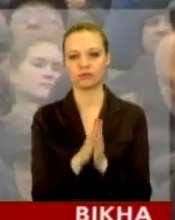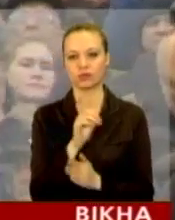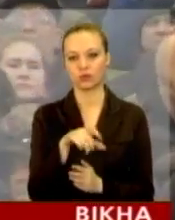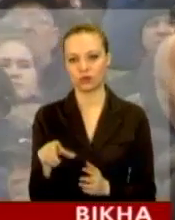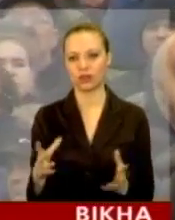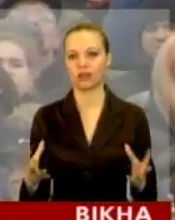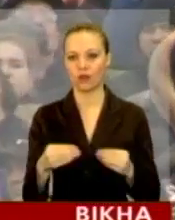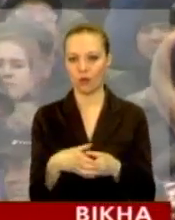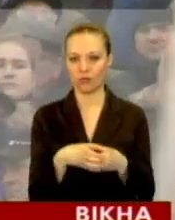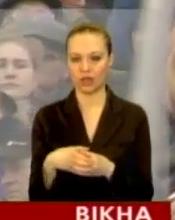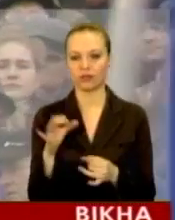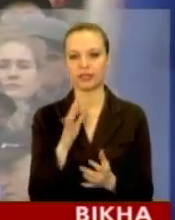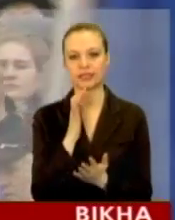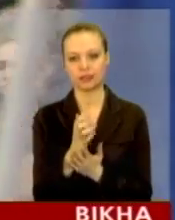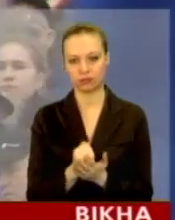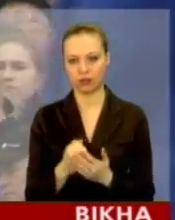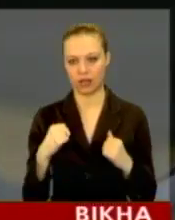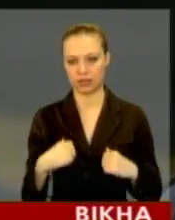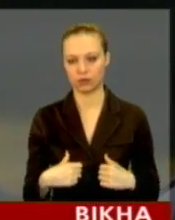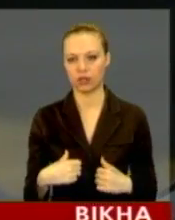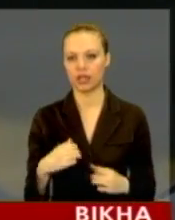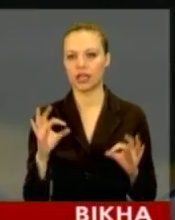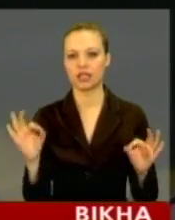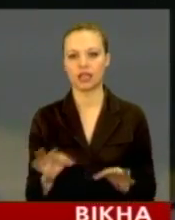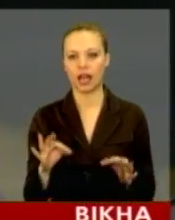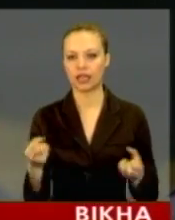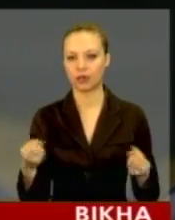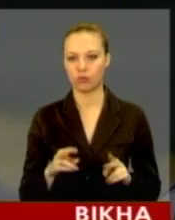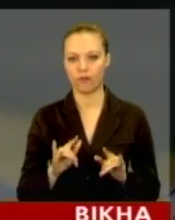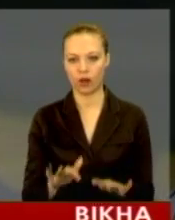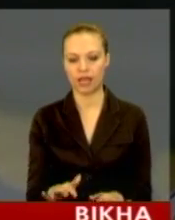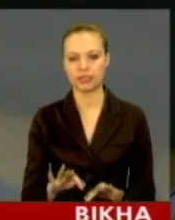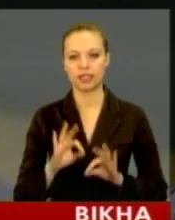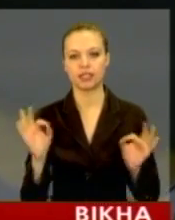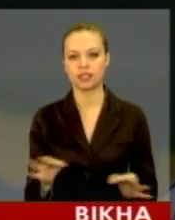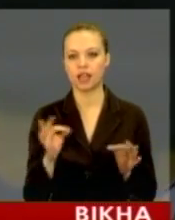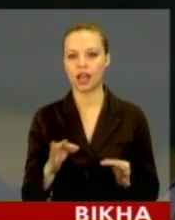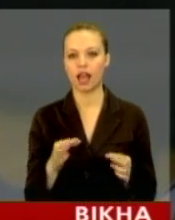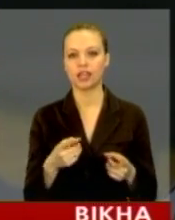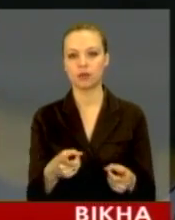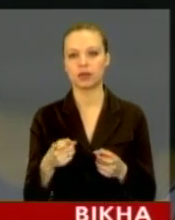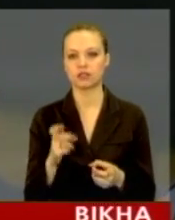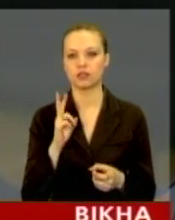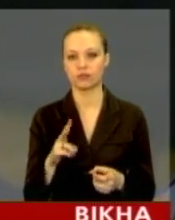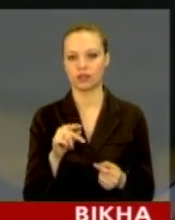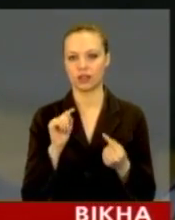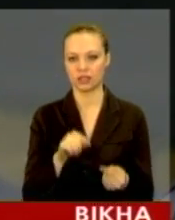людей об'єднуватись і зберігати спокій. Ніяких провокацій, ніяких призивів